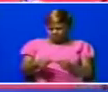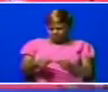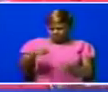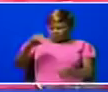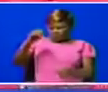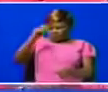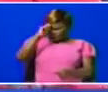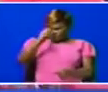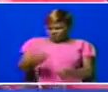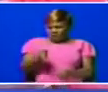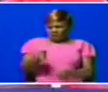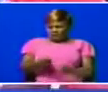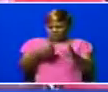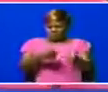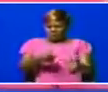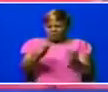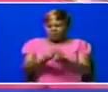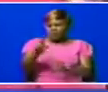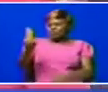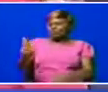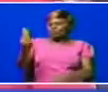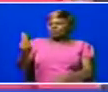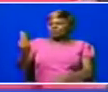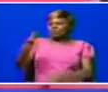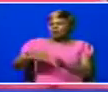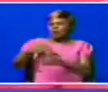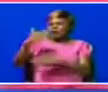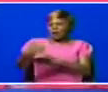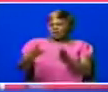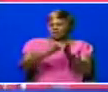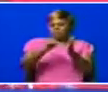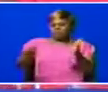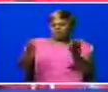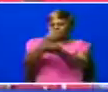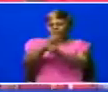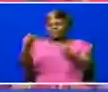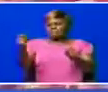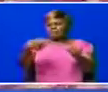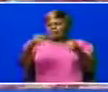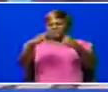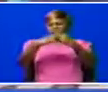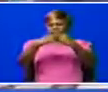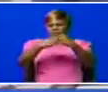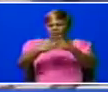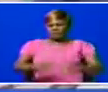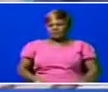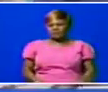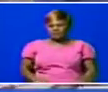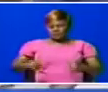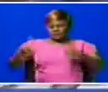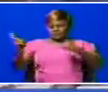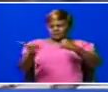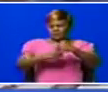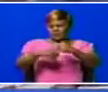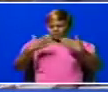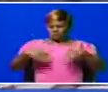mahakama ya upeo walisutwa vikali na rais Uhuru Kenyatta baada ya kubatilisha uchaguzi wa Agosti 8. Watu wa sita wameamua